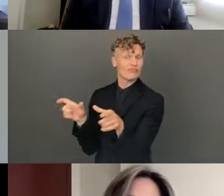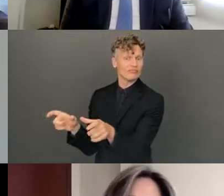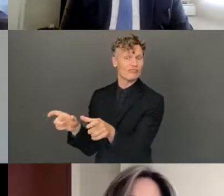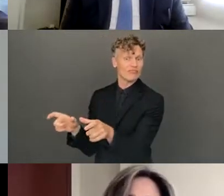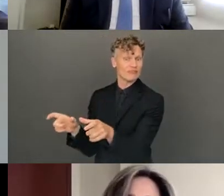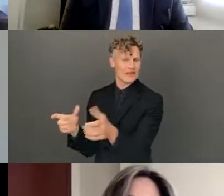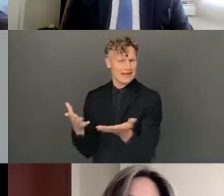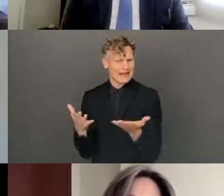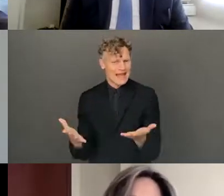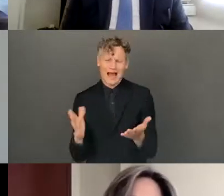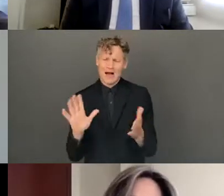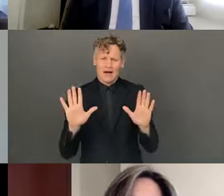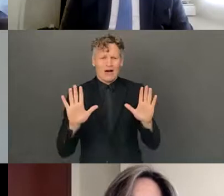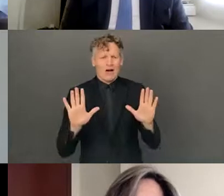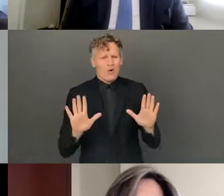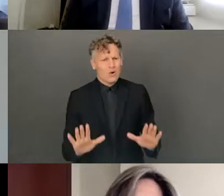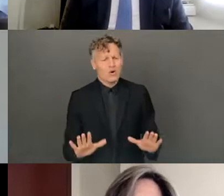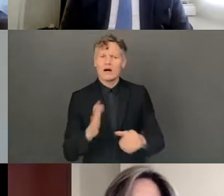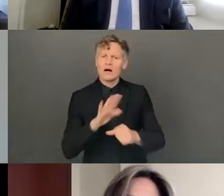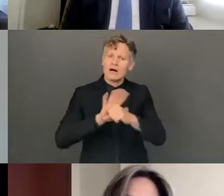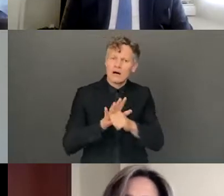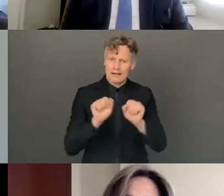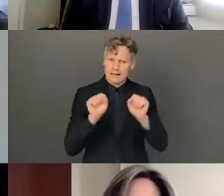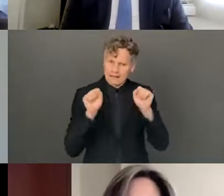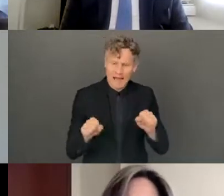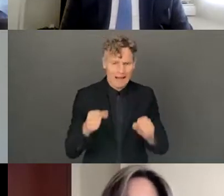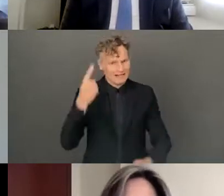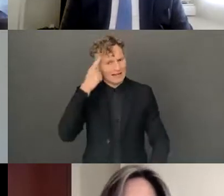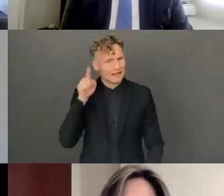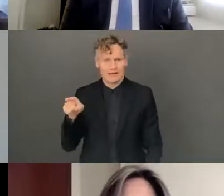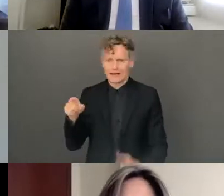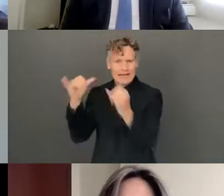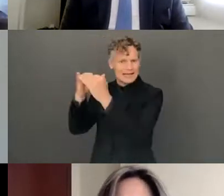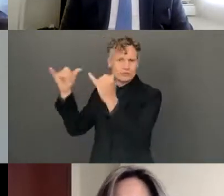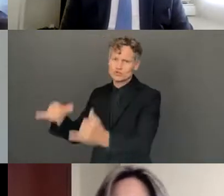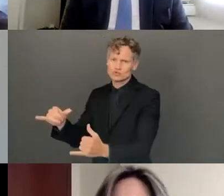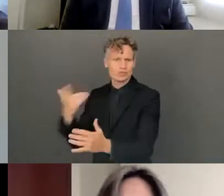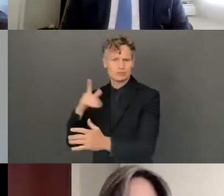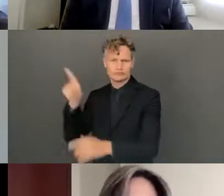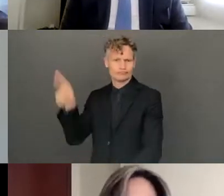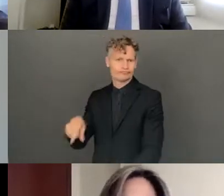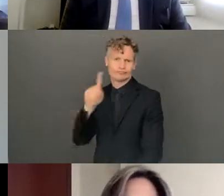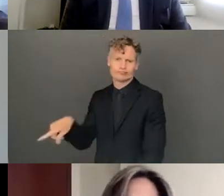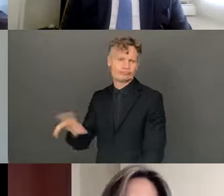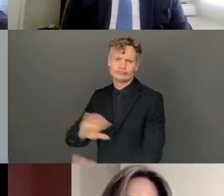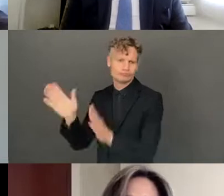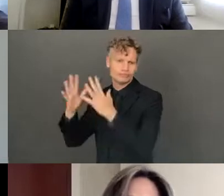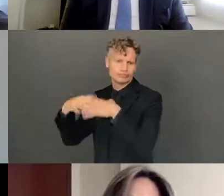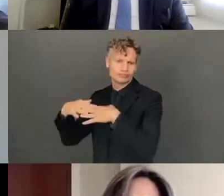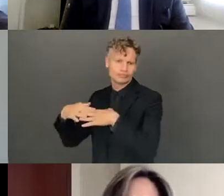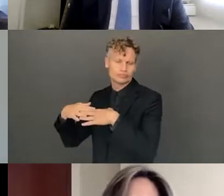pour nous de considérer de manière sérieuse une déinstitutionnalisation, la fermeture des institutions.